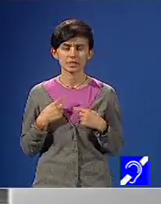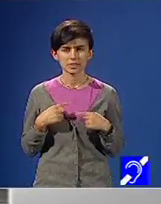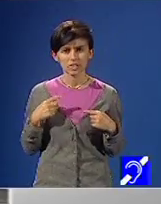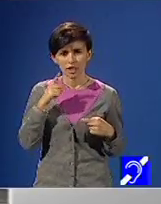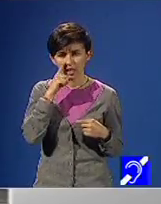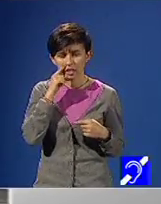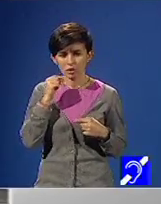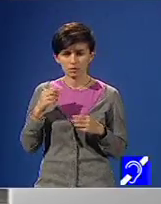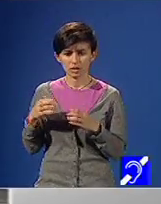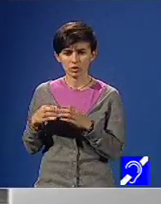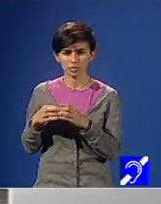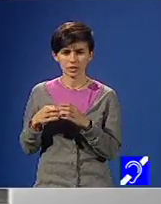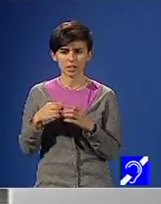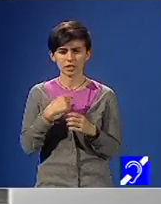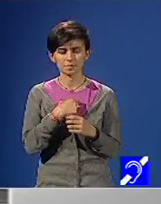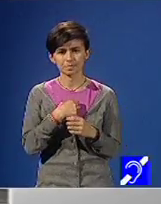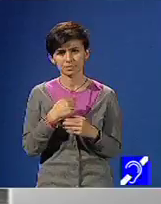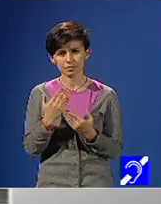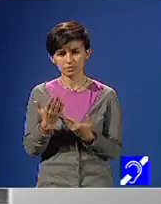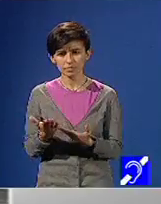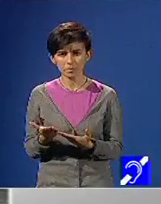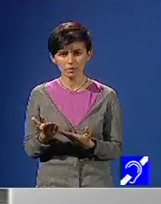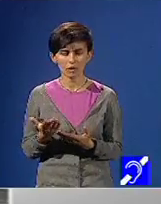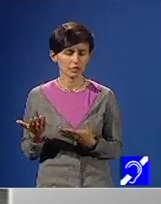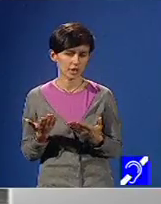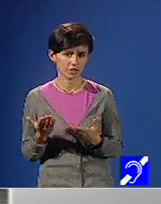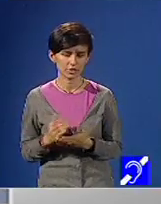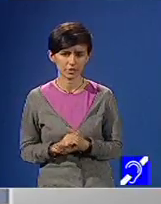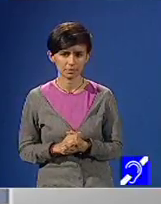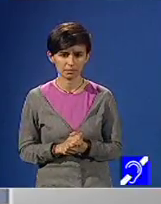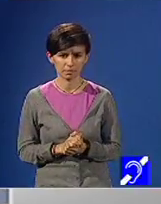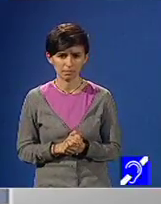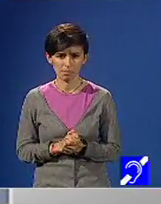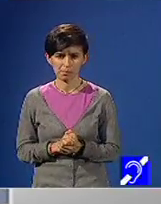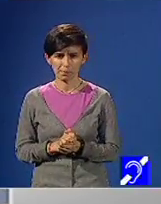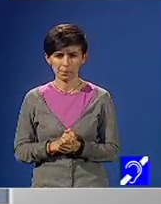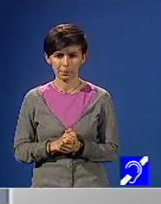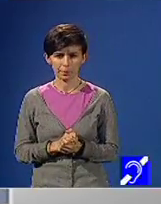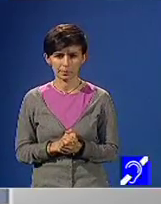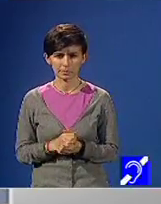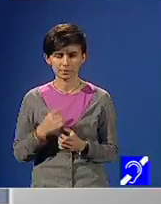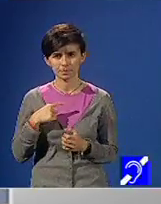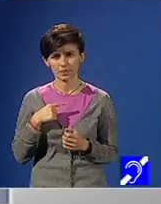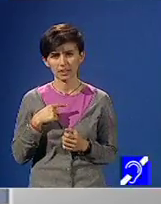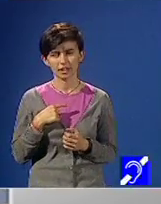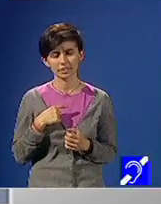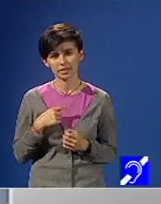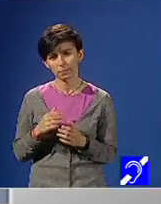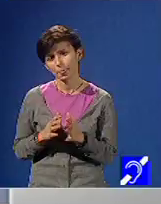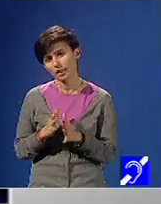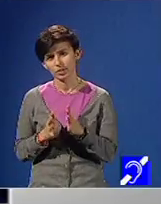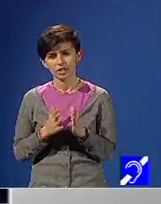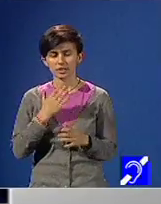din comunitate a avut posibilitatea să ofere ceva. E cumva semnul de mulțumesc pe